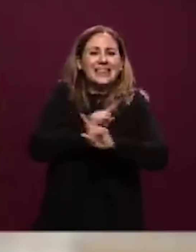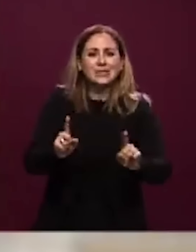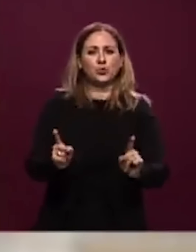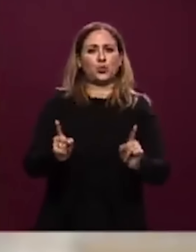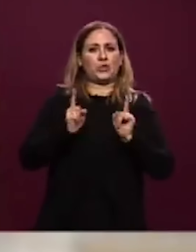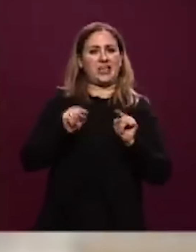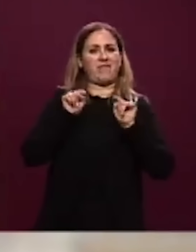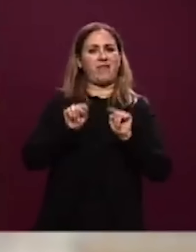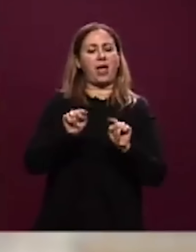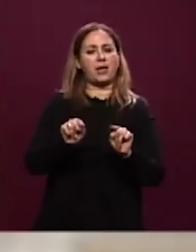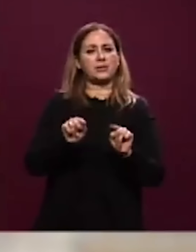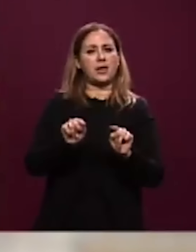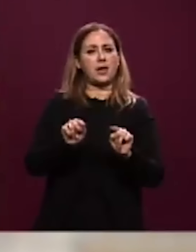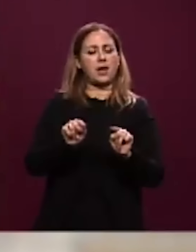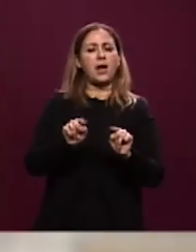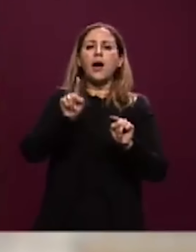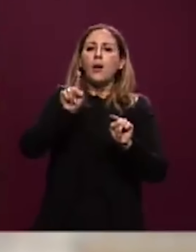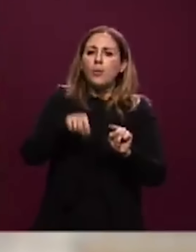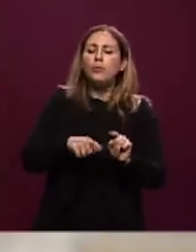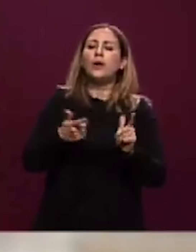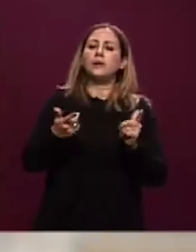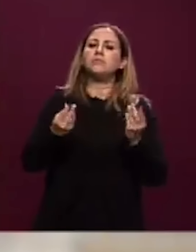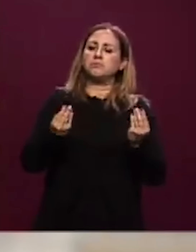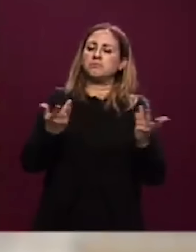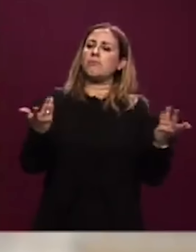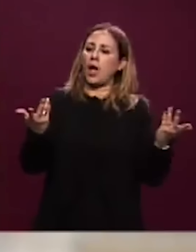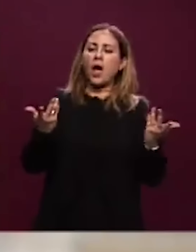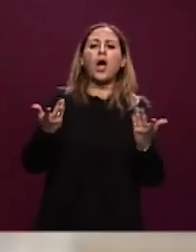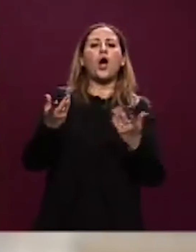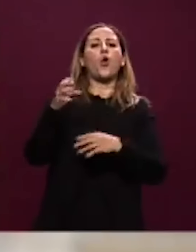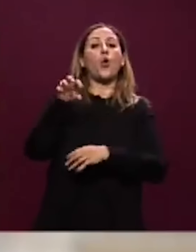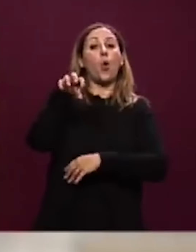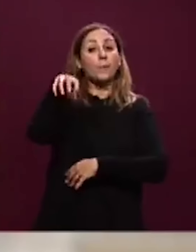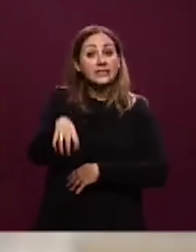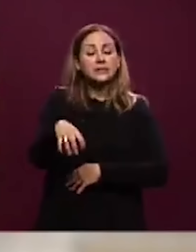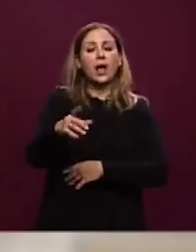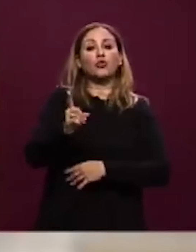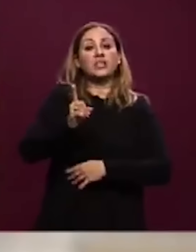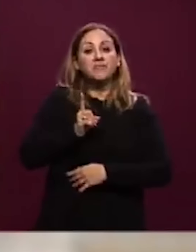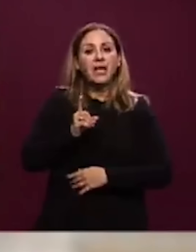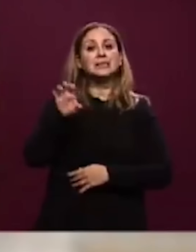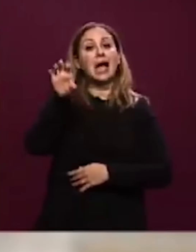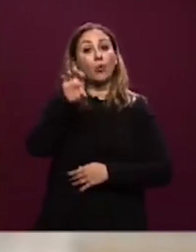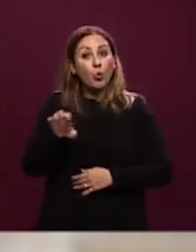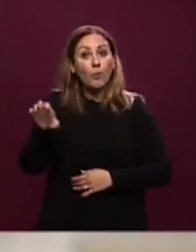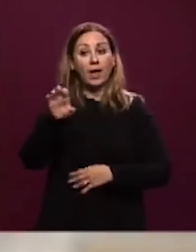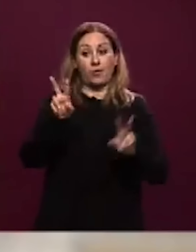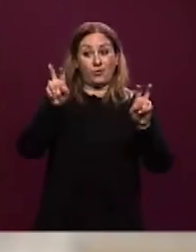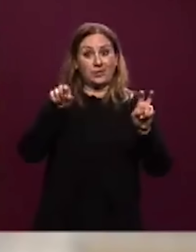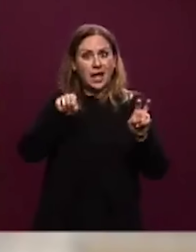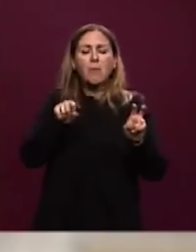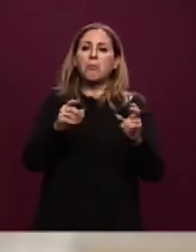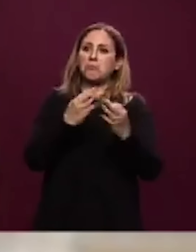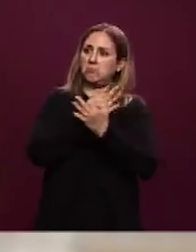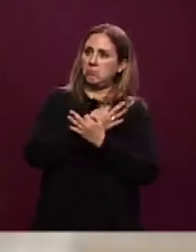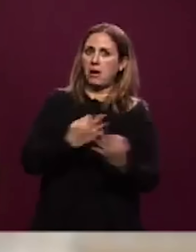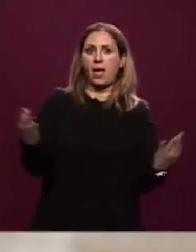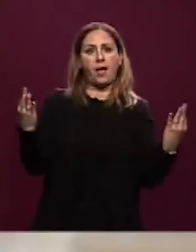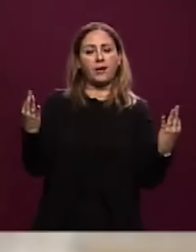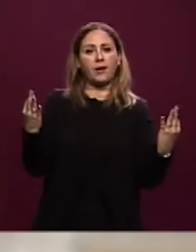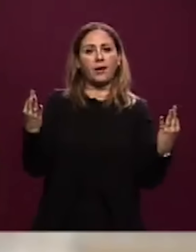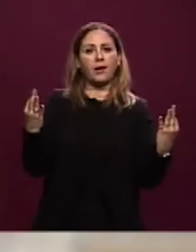quando si parla di commissario della difesa europeo, benissimo, il problema è che